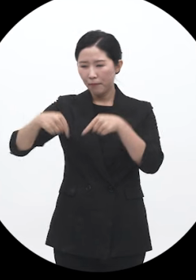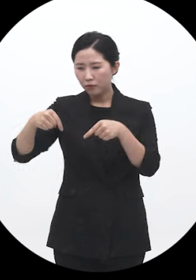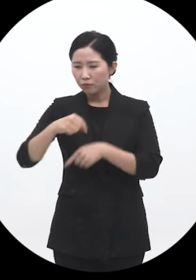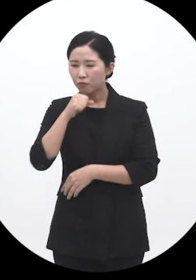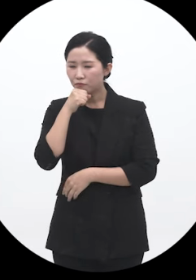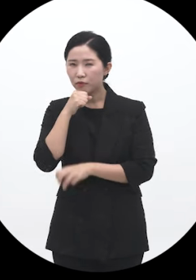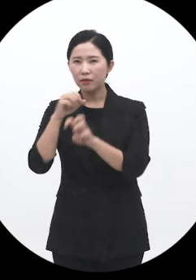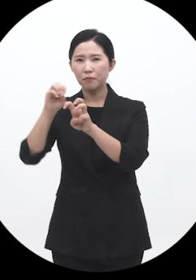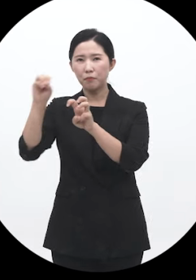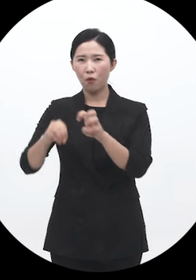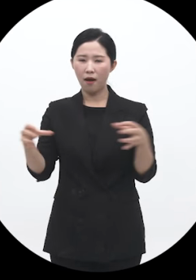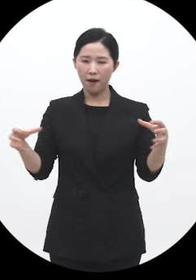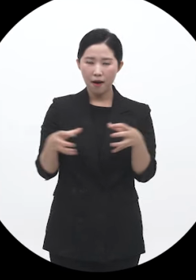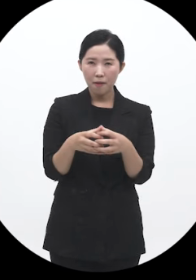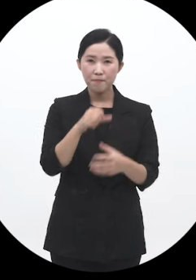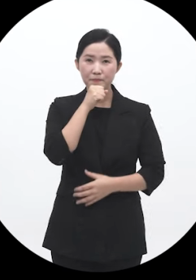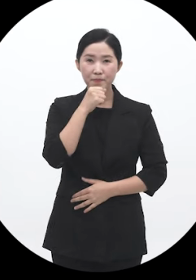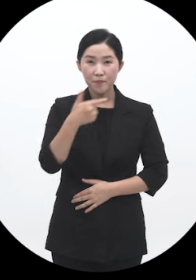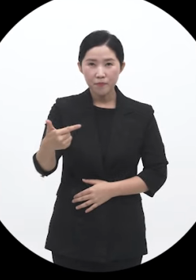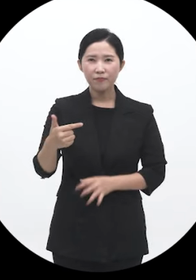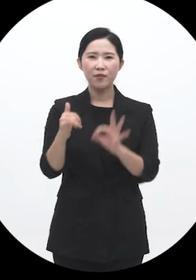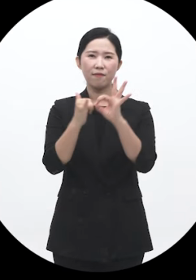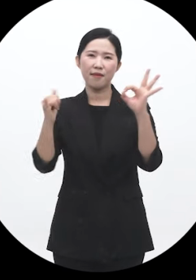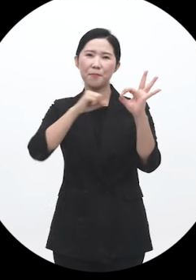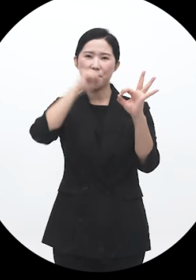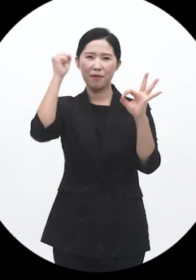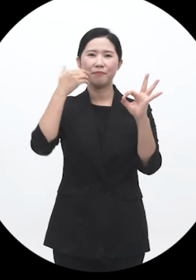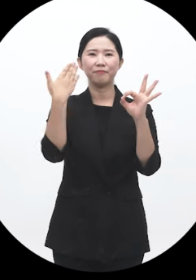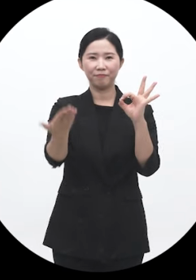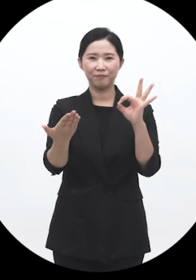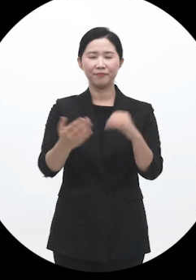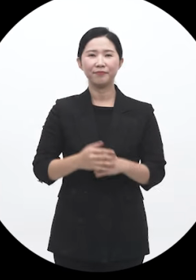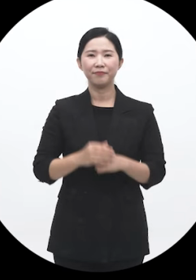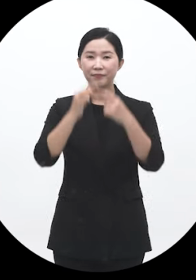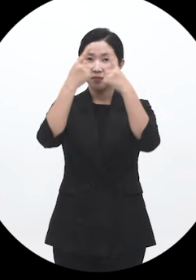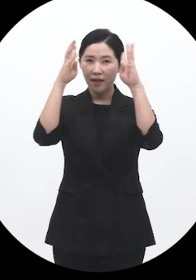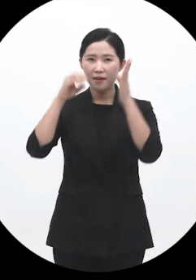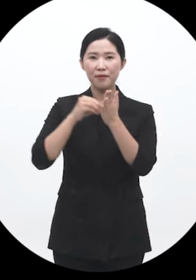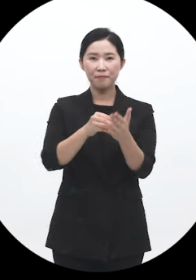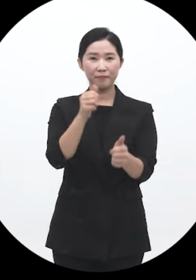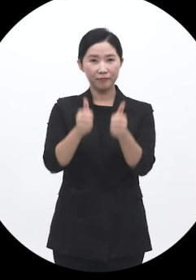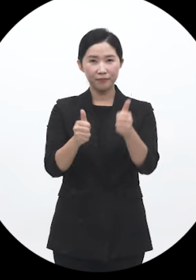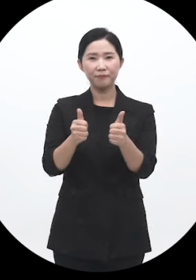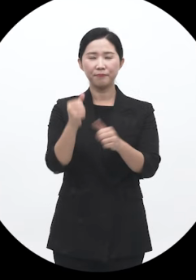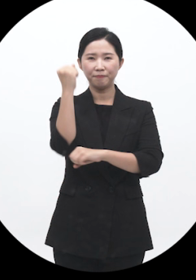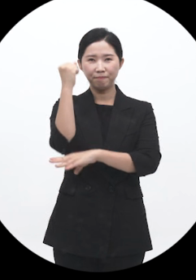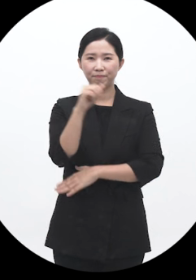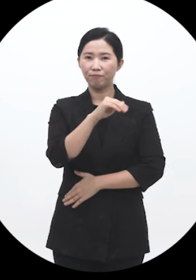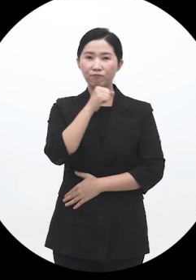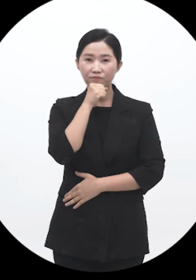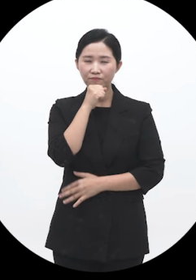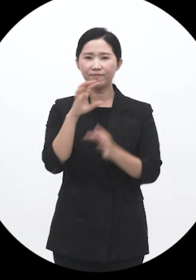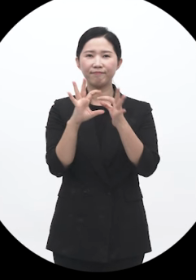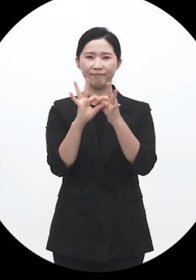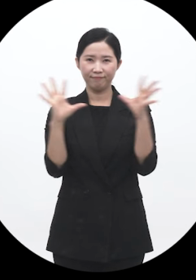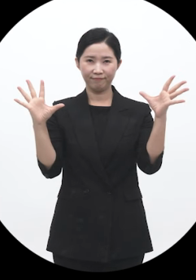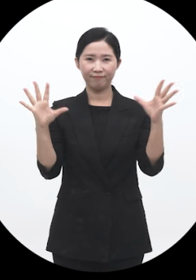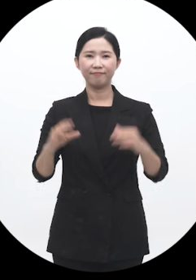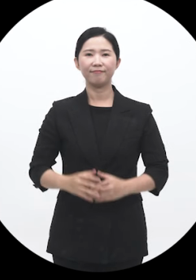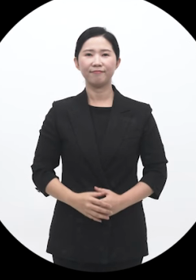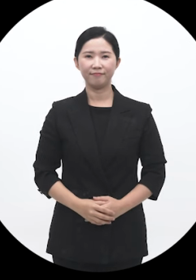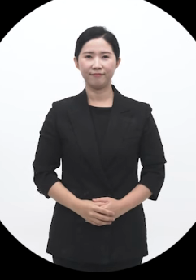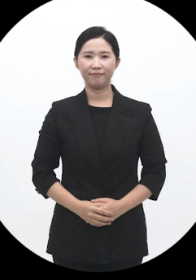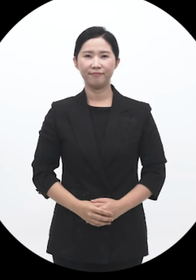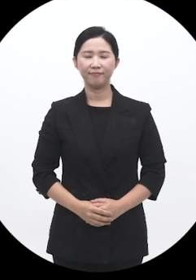합산해 최종 합격자를 선발합니다. 수능 최저학력 기준은 적용하지 않습니다.